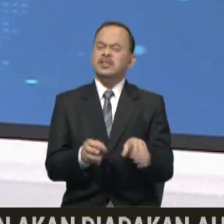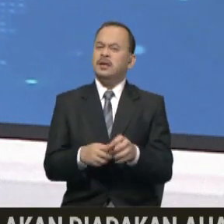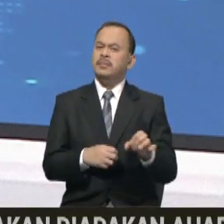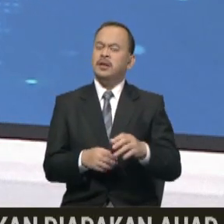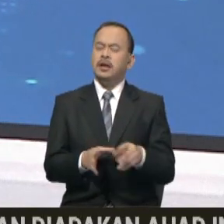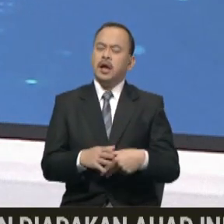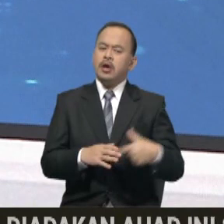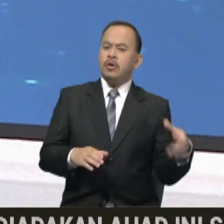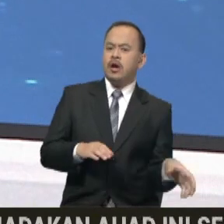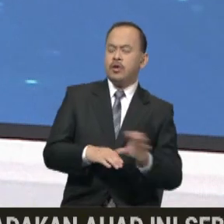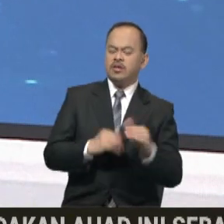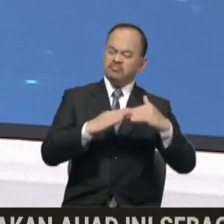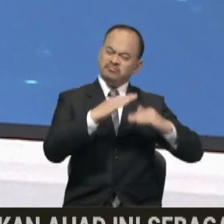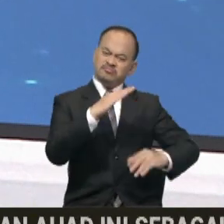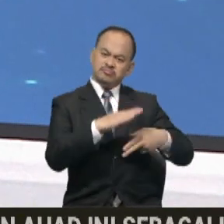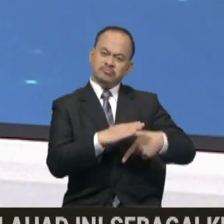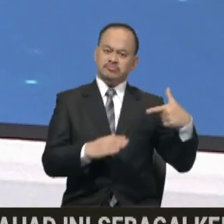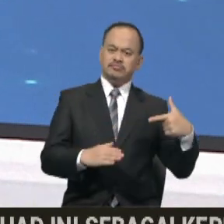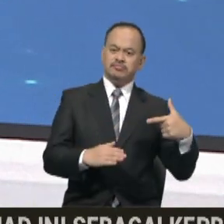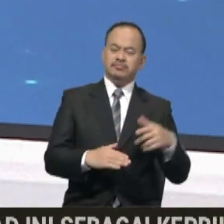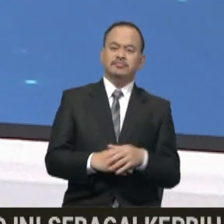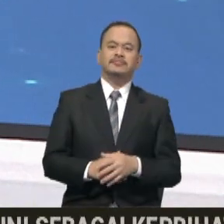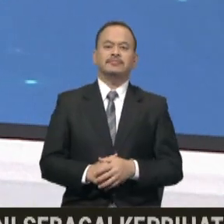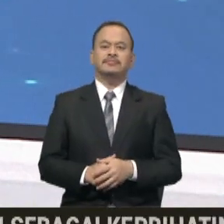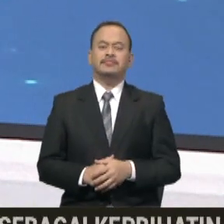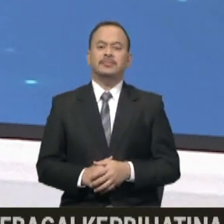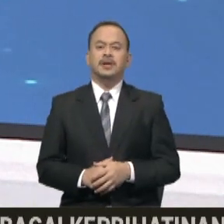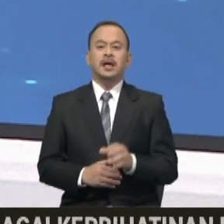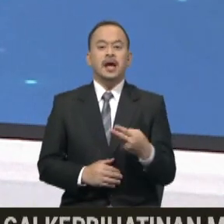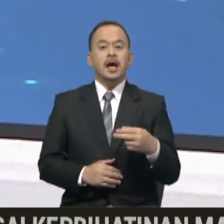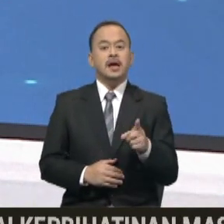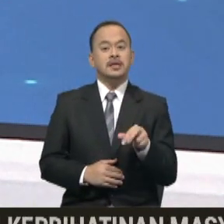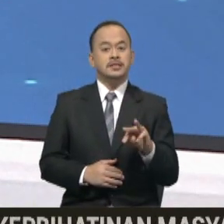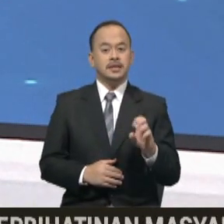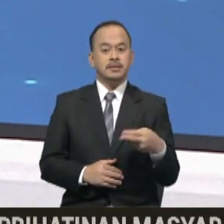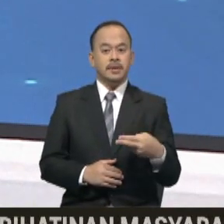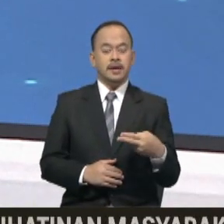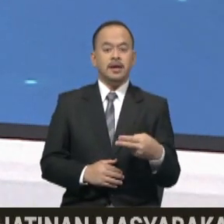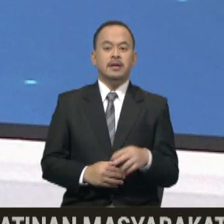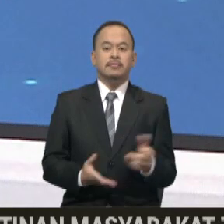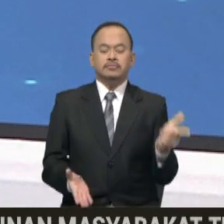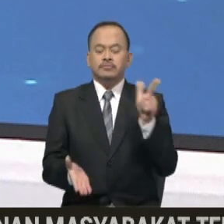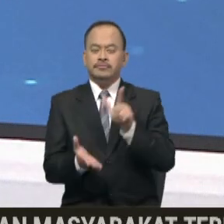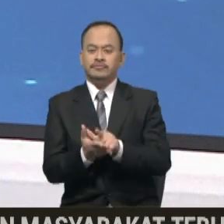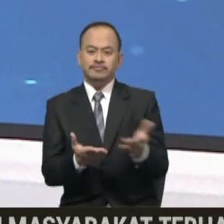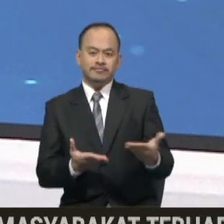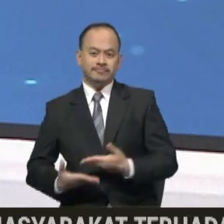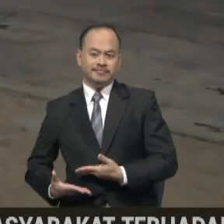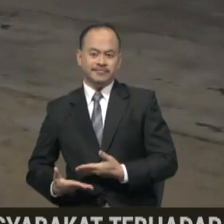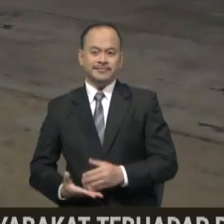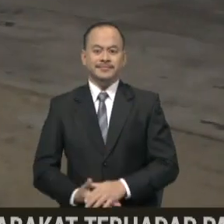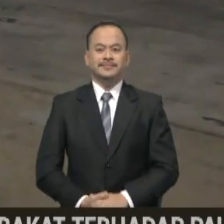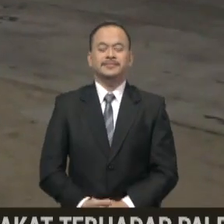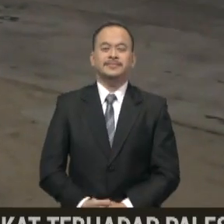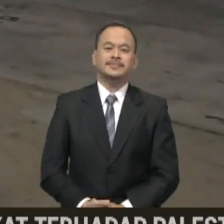kargo keluar adalah yang terendah dicatatkan setiap tahun. Hazimah Jalil seterusnya membawakan laporannya.